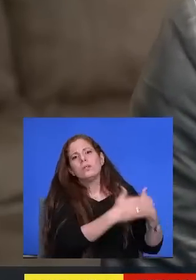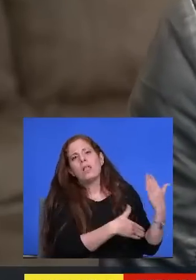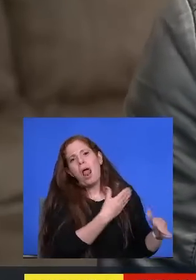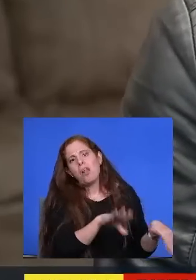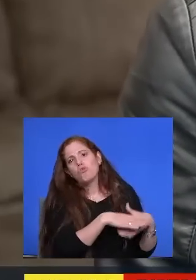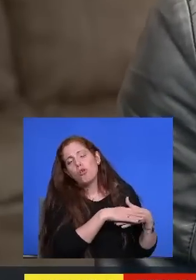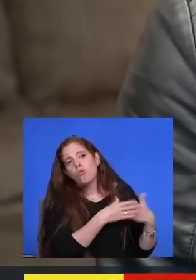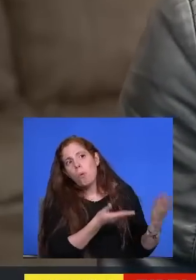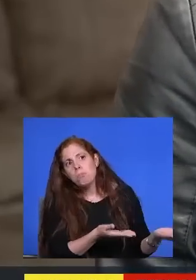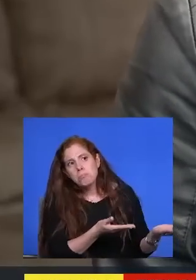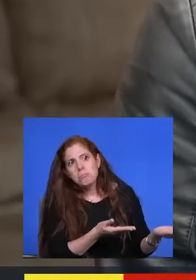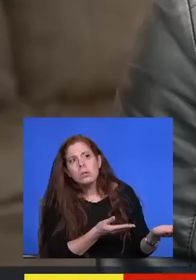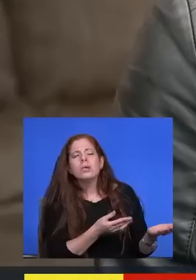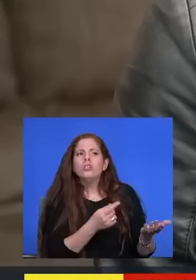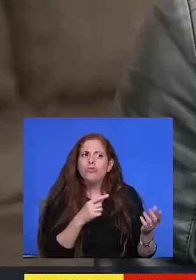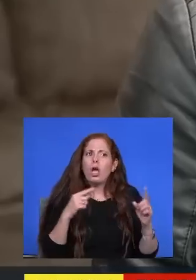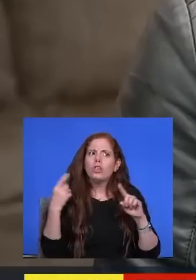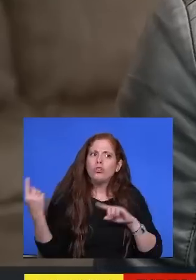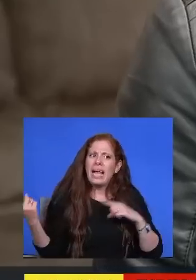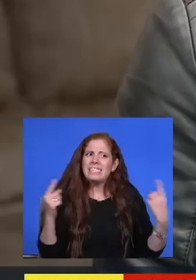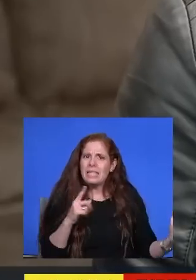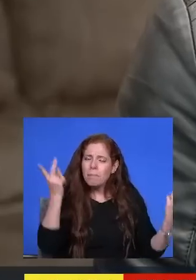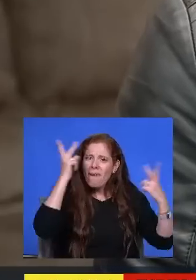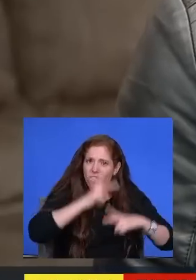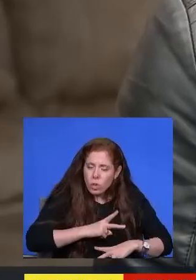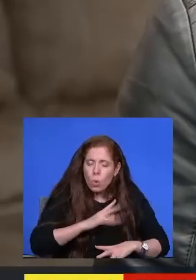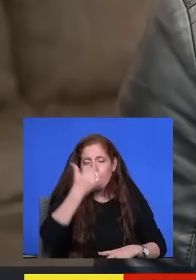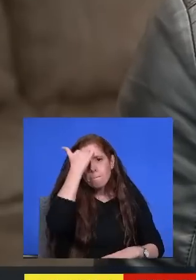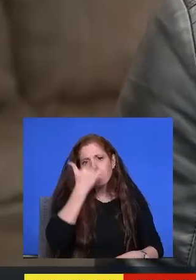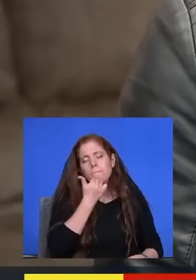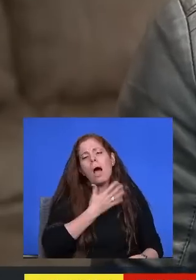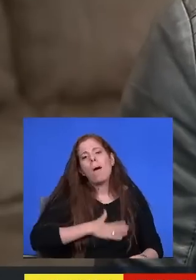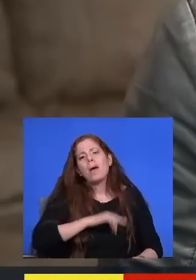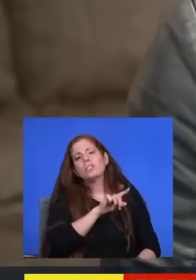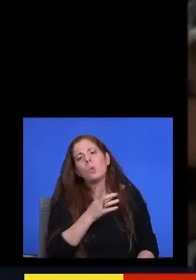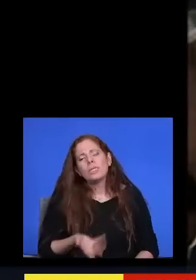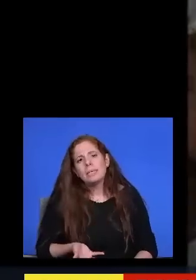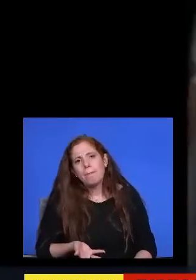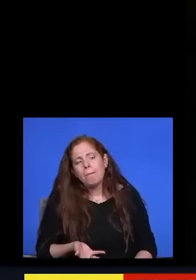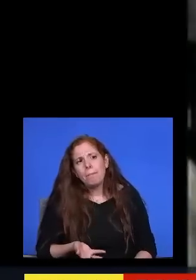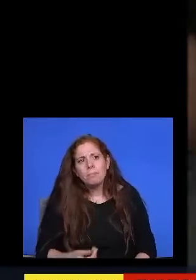السلام يعني كان الطرفين بيفهموا انه يعني حماس شو بتفكر.